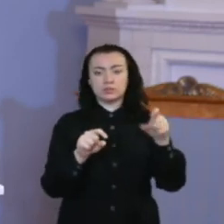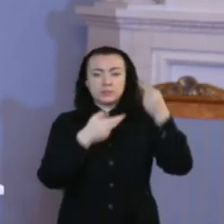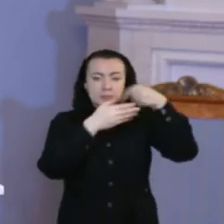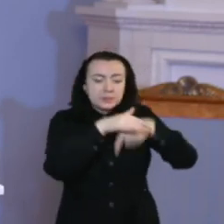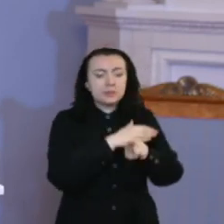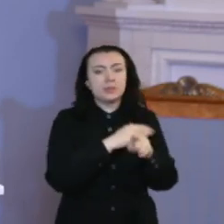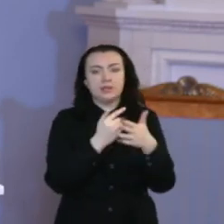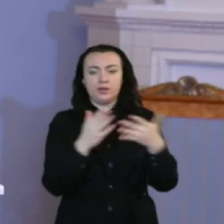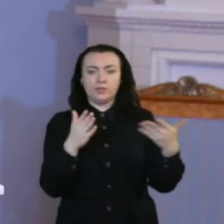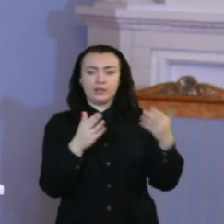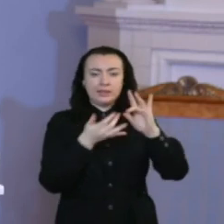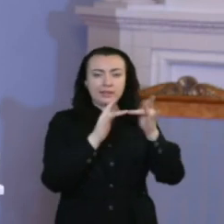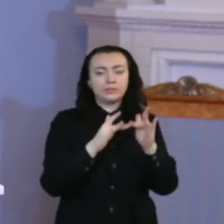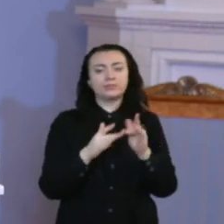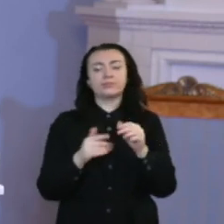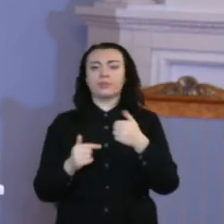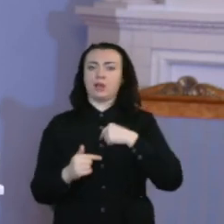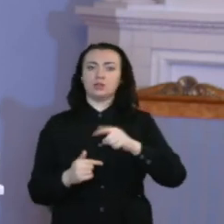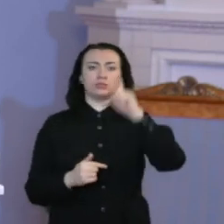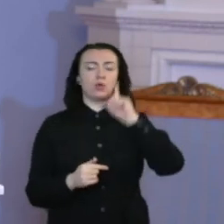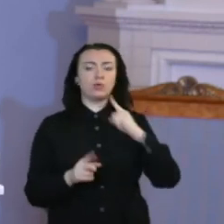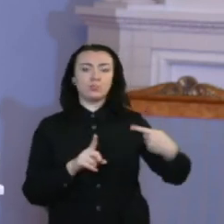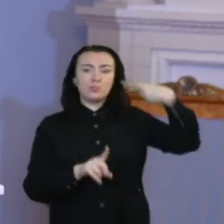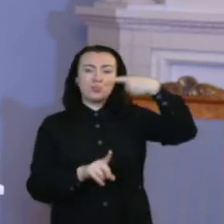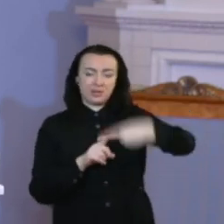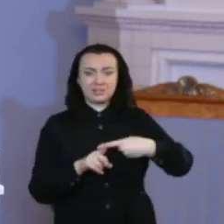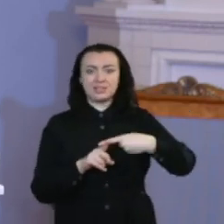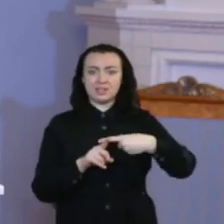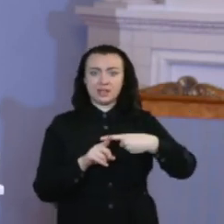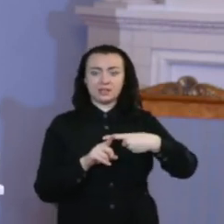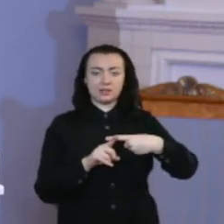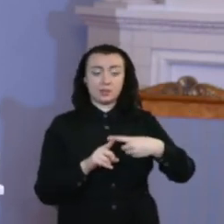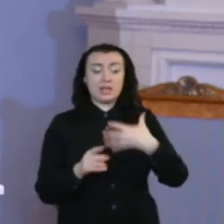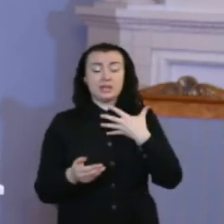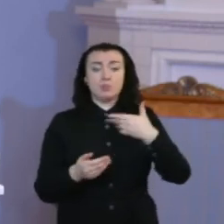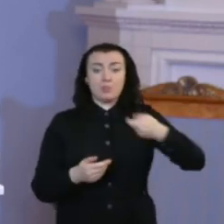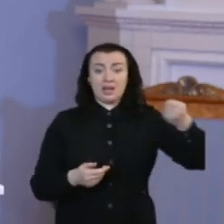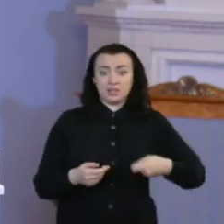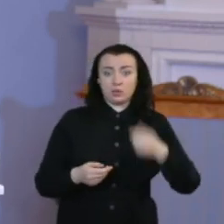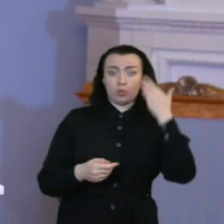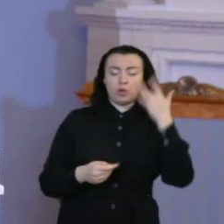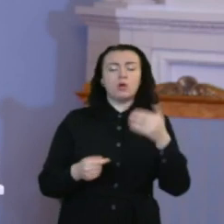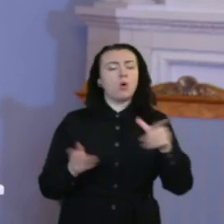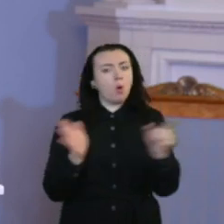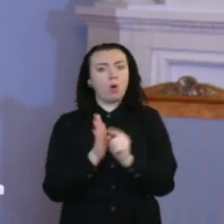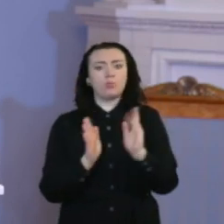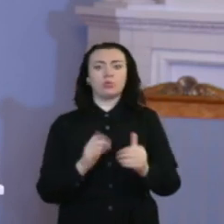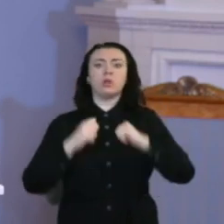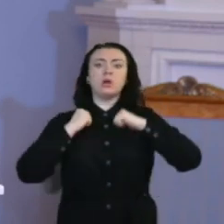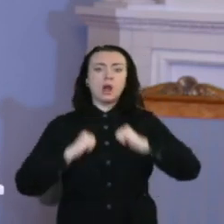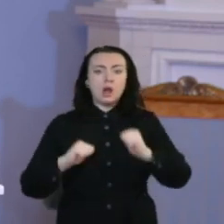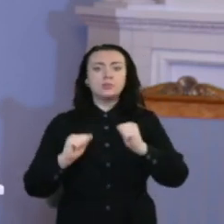tikrai infrastruktūrai, tai norėčiau prisidėti prie to, ką sakė ekscelencija prezidentas, kad privalome būti orus,